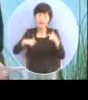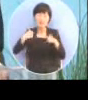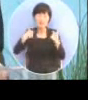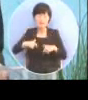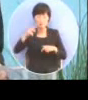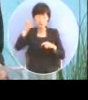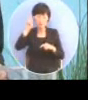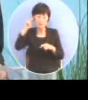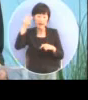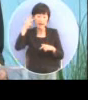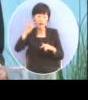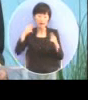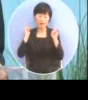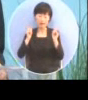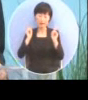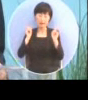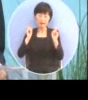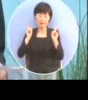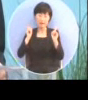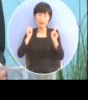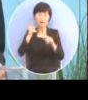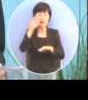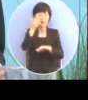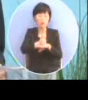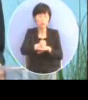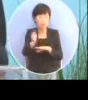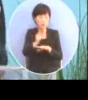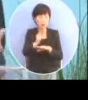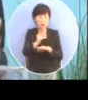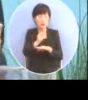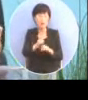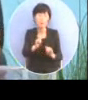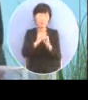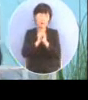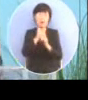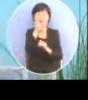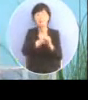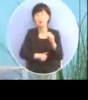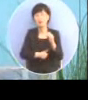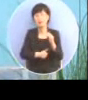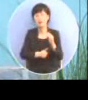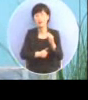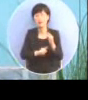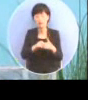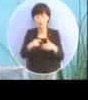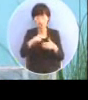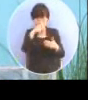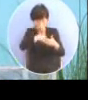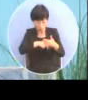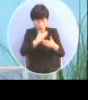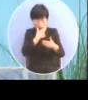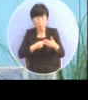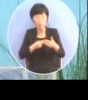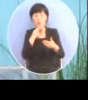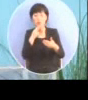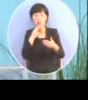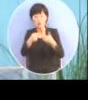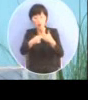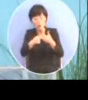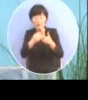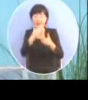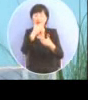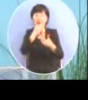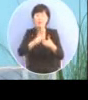tưởng những khoái lạc, trụy lạc của thế gian là hạnh phúc nên tìm theo đó. 행복 안 한데 행복한 척하잖아요. Không hạnh phúc nhưng cứ giả bộ mình đang hạnh